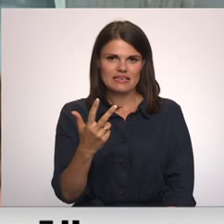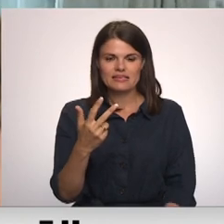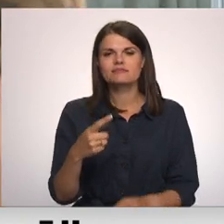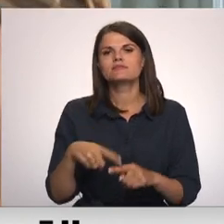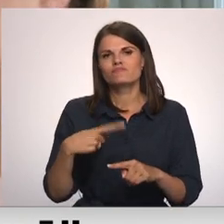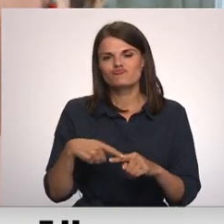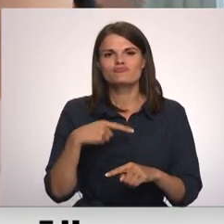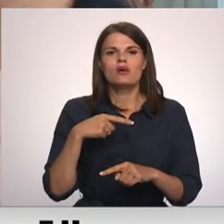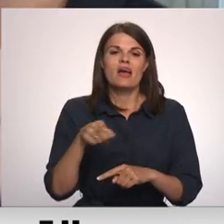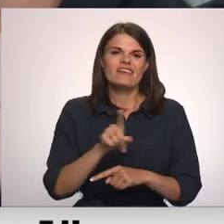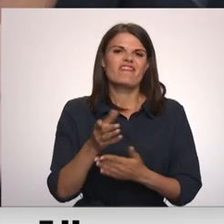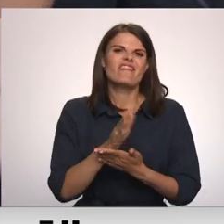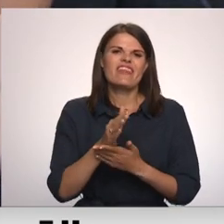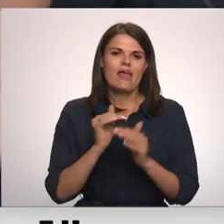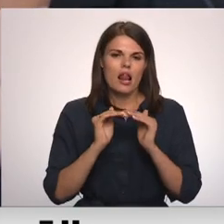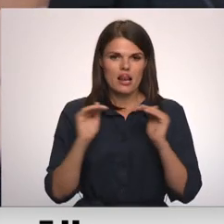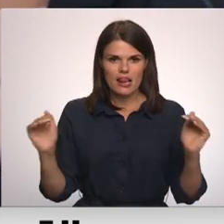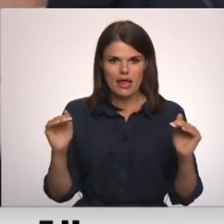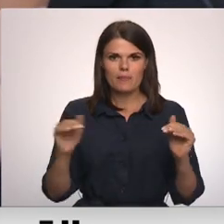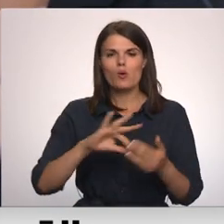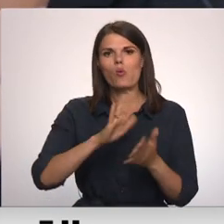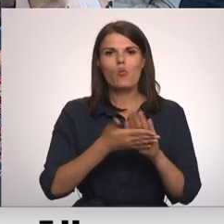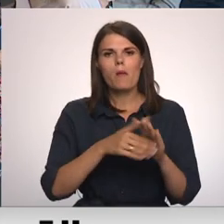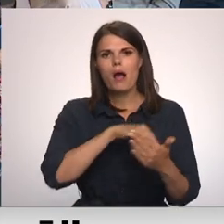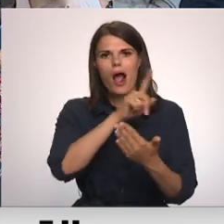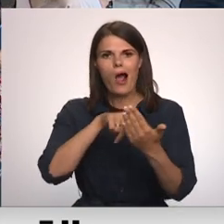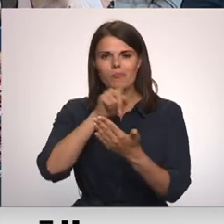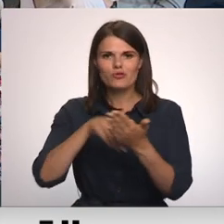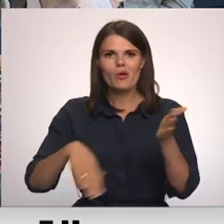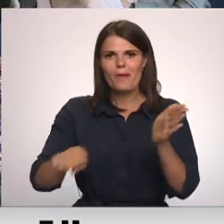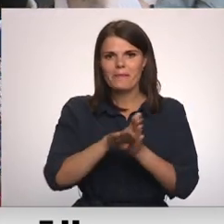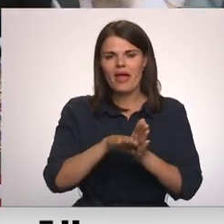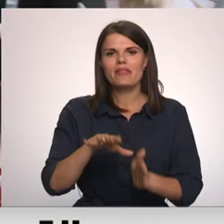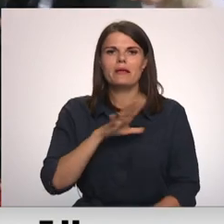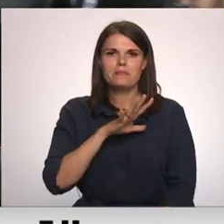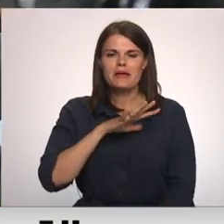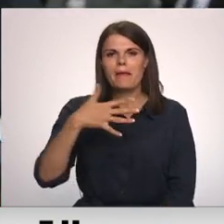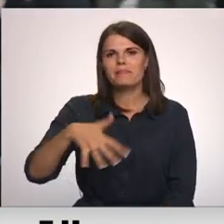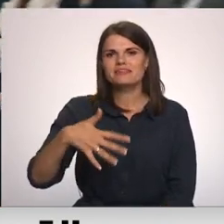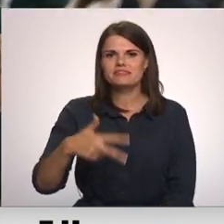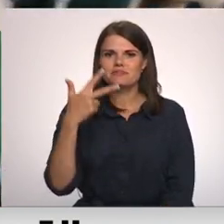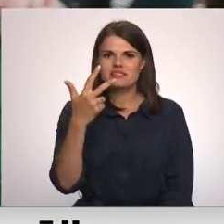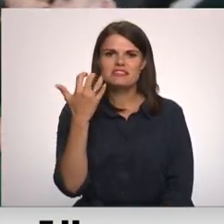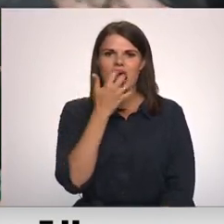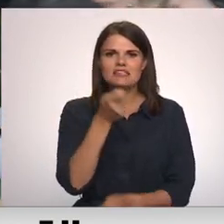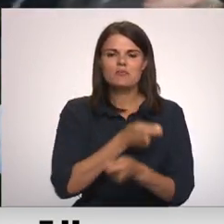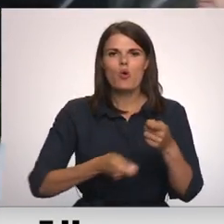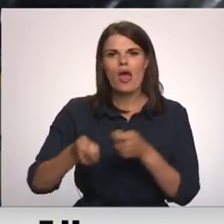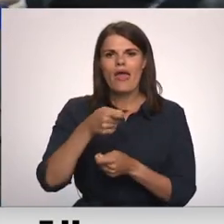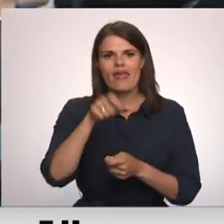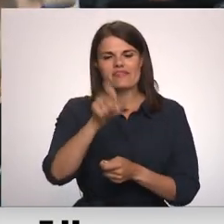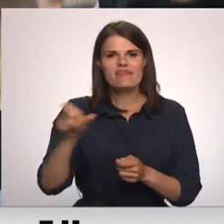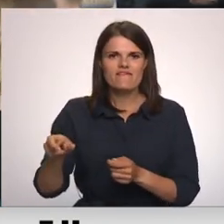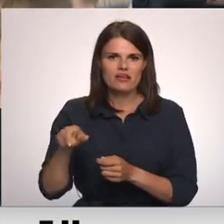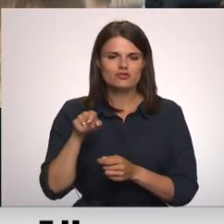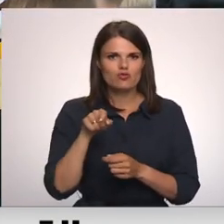ārvalstu investīciju vides indeksa dati. Kopumā aptaujā piedalījās 53 ārvalstu investori. Vērtējumu 5 nav sniedzis neviens